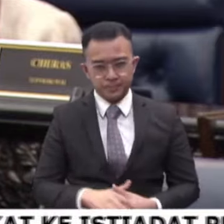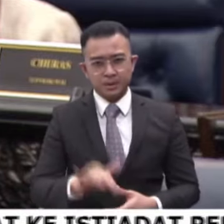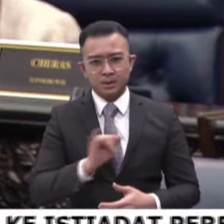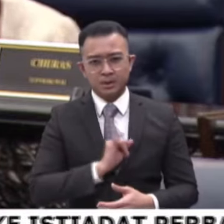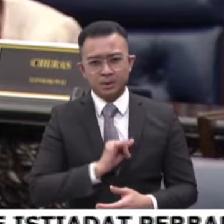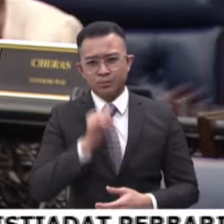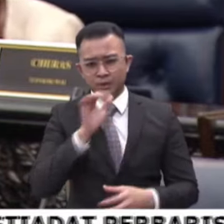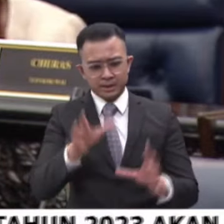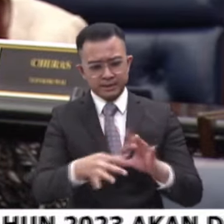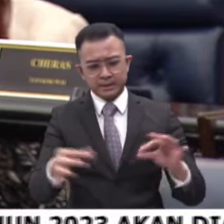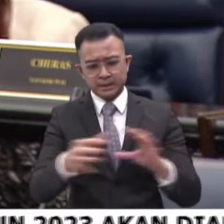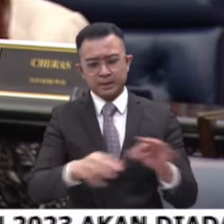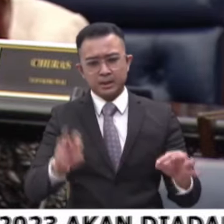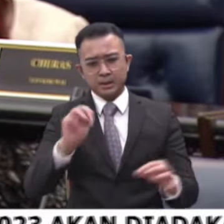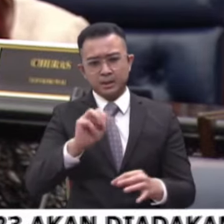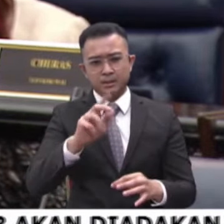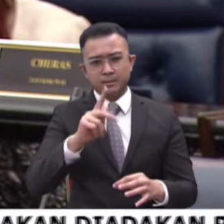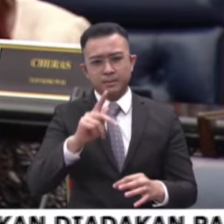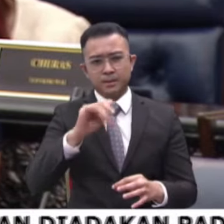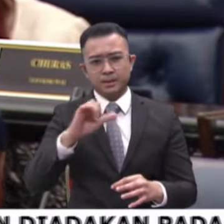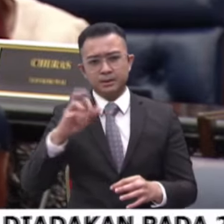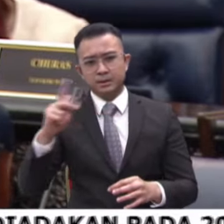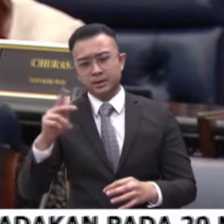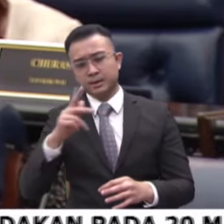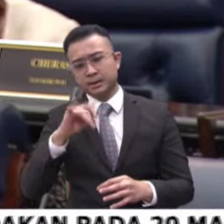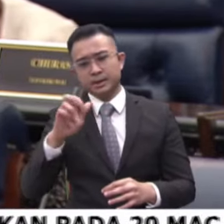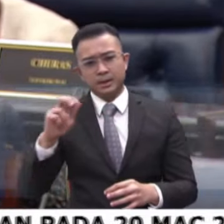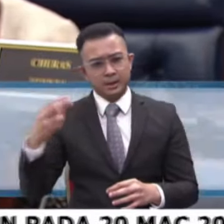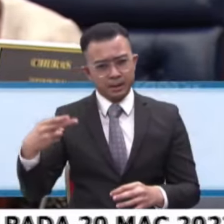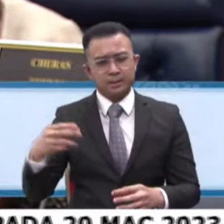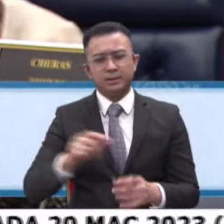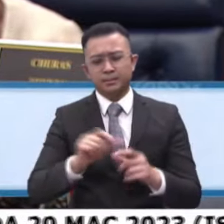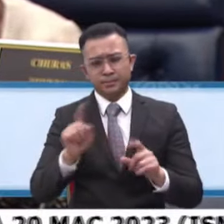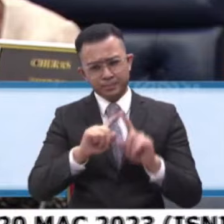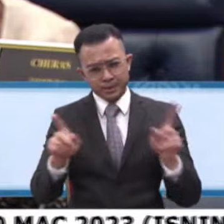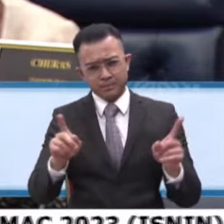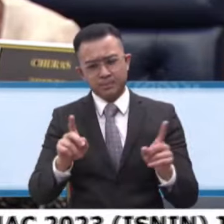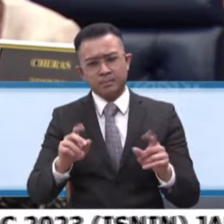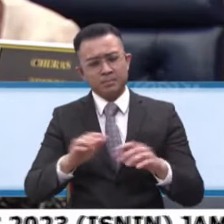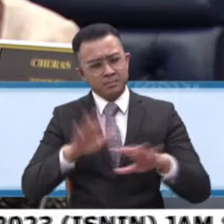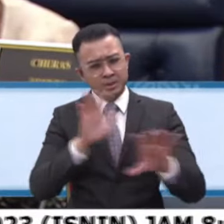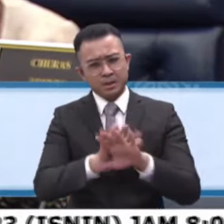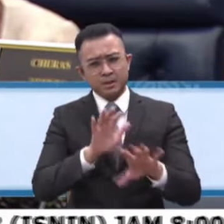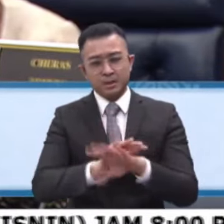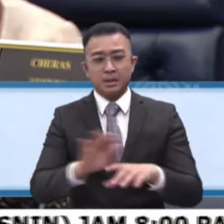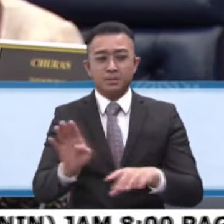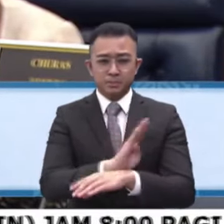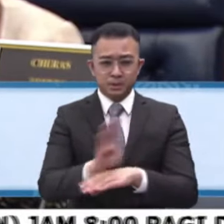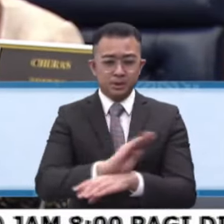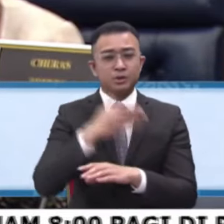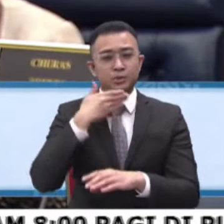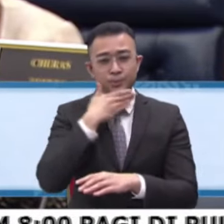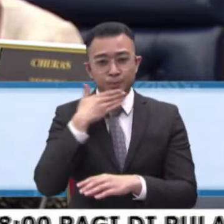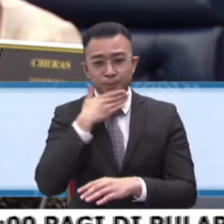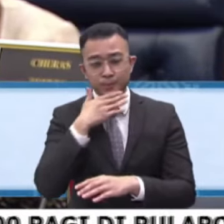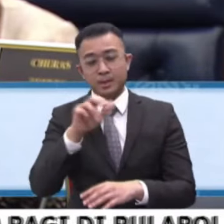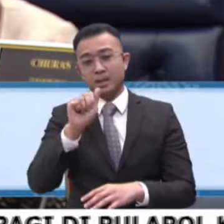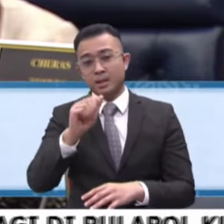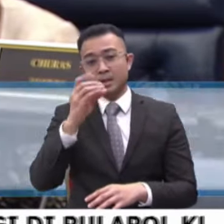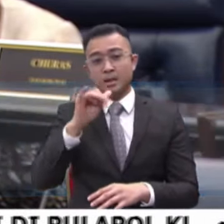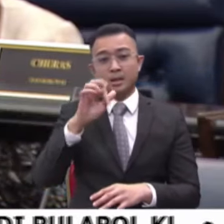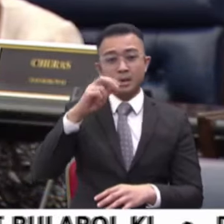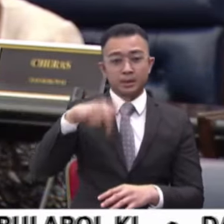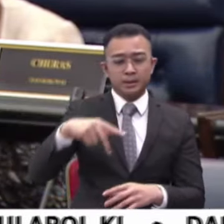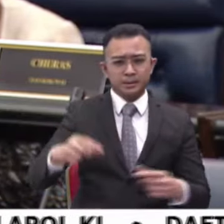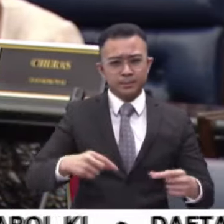Bukan sahaja cerita Mak Cik Kiah yang kita sering dengarkan tetapi ada banyak juga usahawan muda seperti saudara Adib